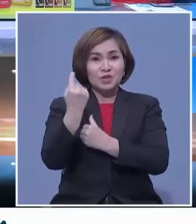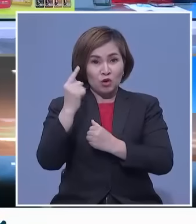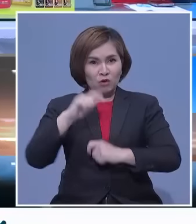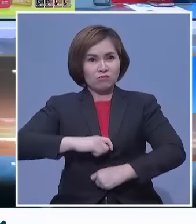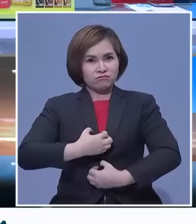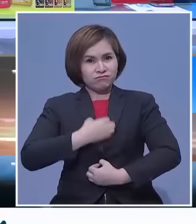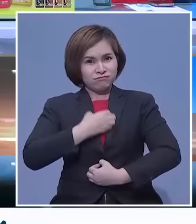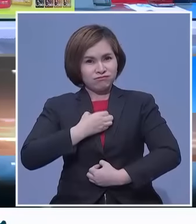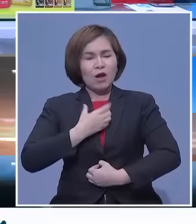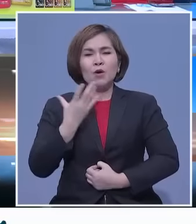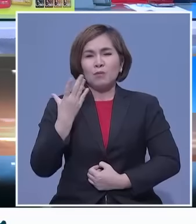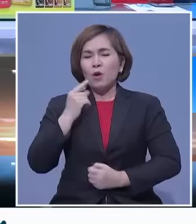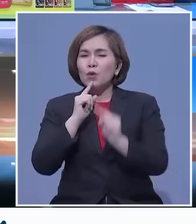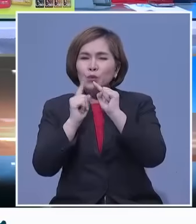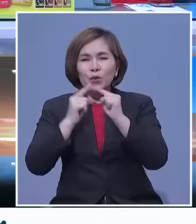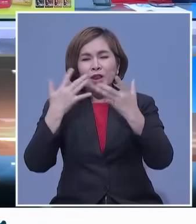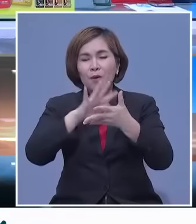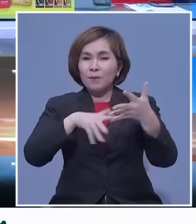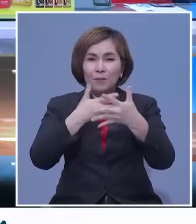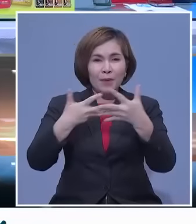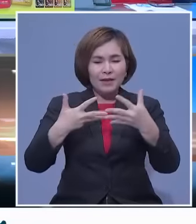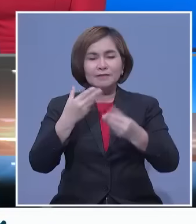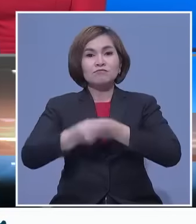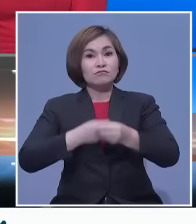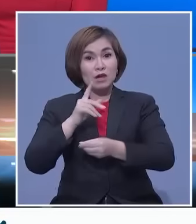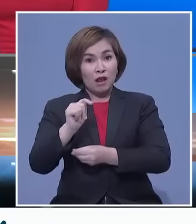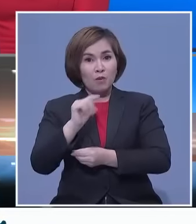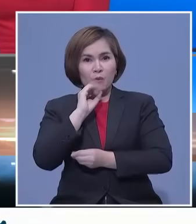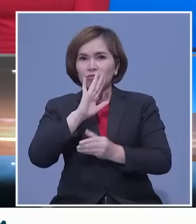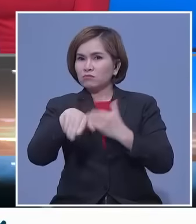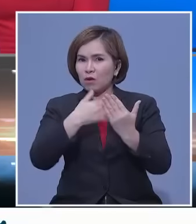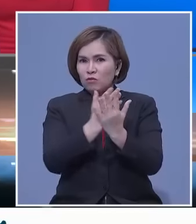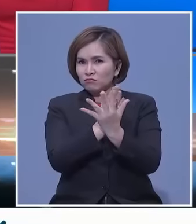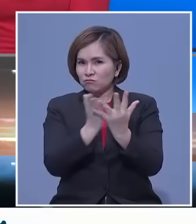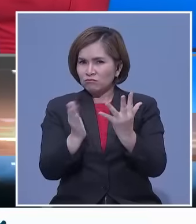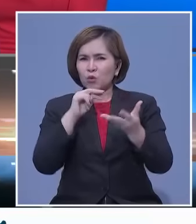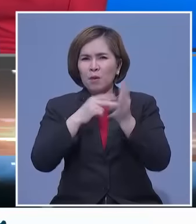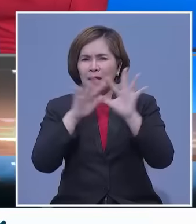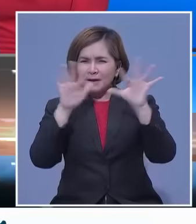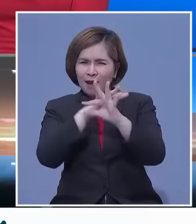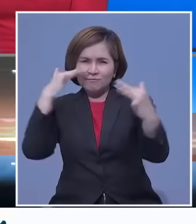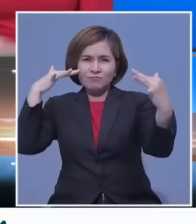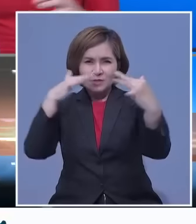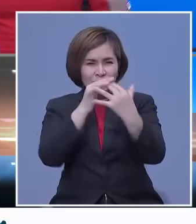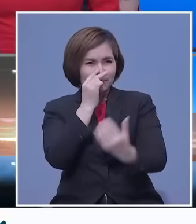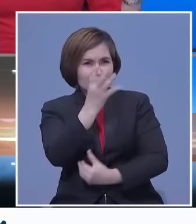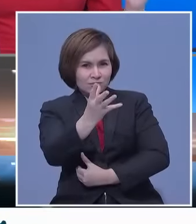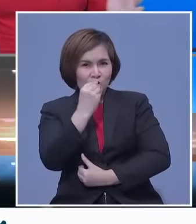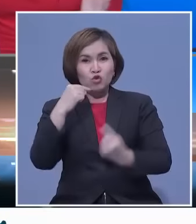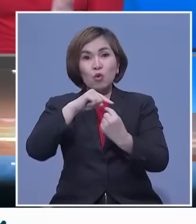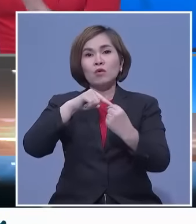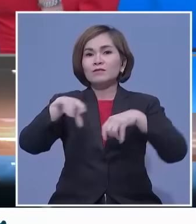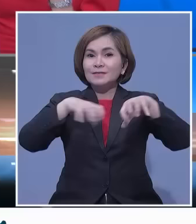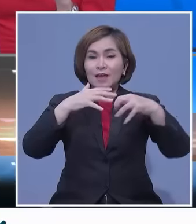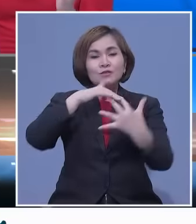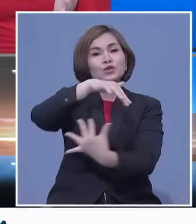อาร์มเป็นบอสเมื่อวานน้องไปคุยกับอาจารย์ด้านการตลาดอาจารย์บอกว่าโอ้โหทุกอย่างมันคือเรื่องของจิตวิทยาหมดเลยตั้งแต่บรรยากาศ